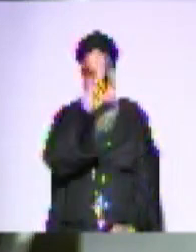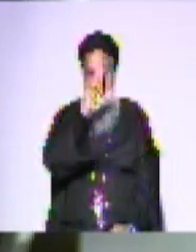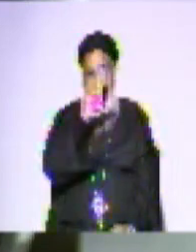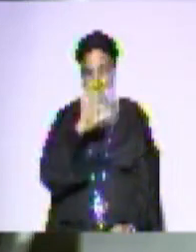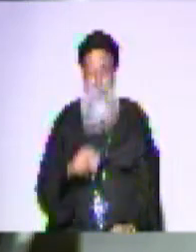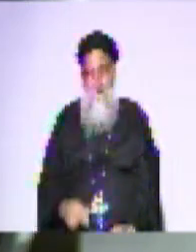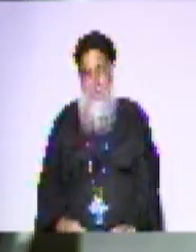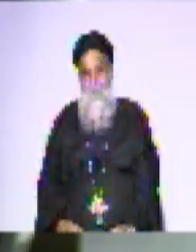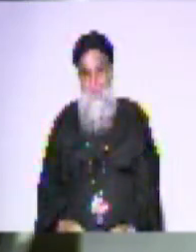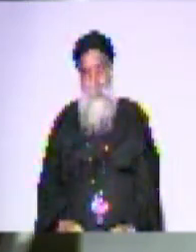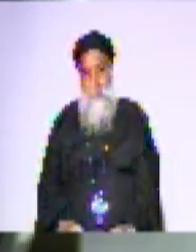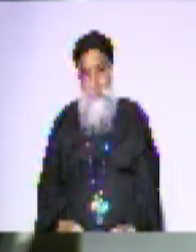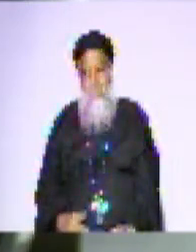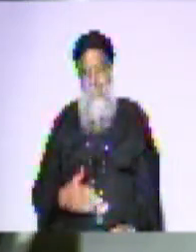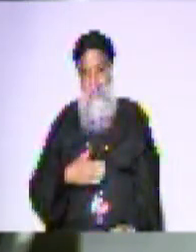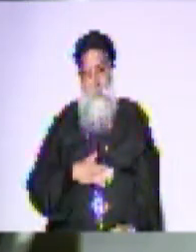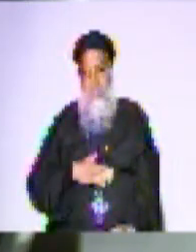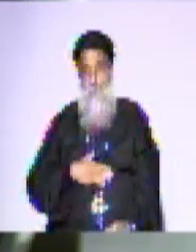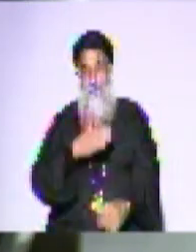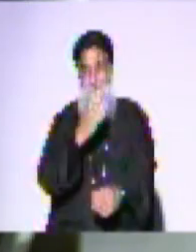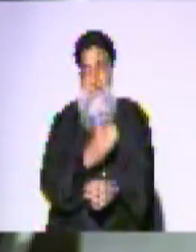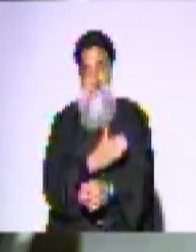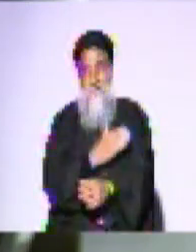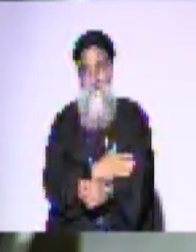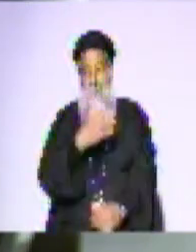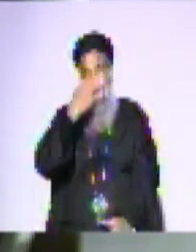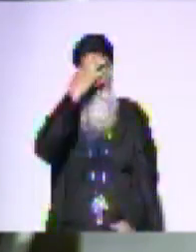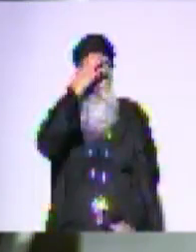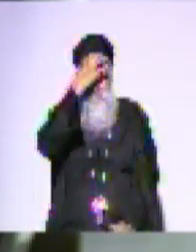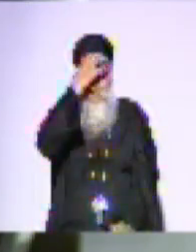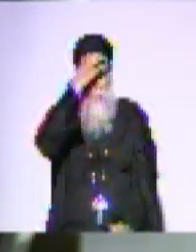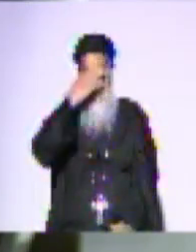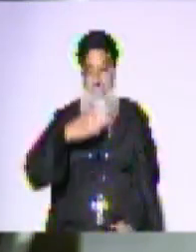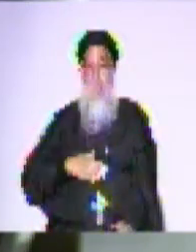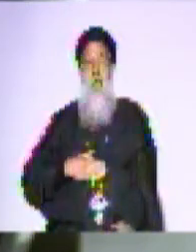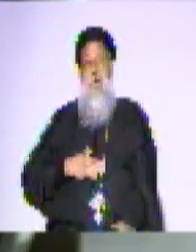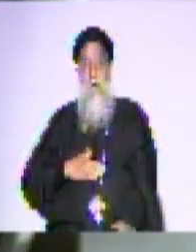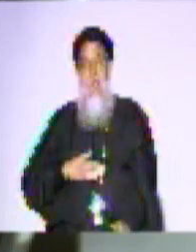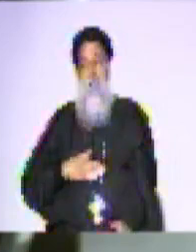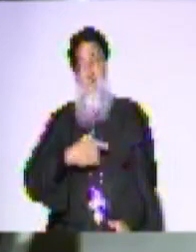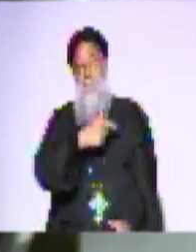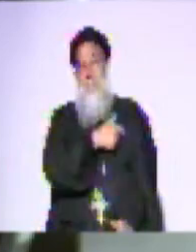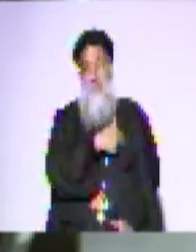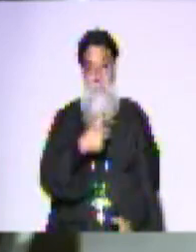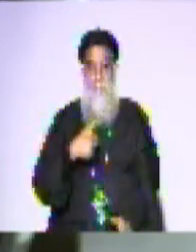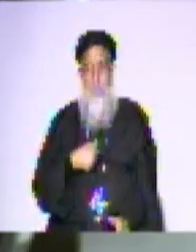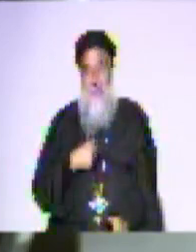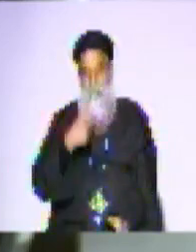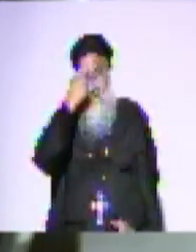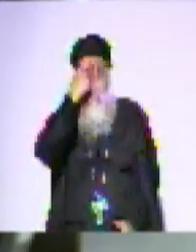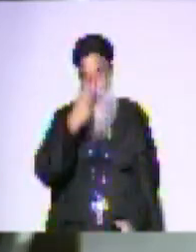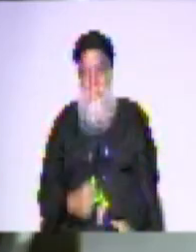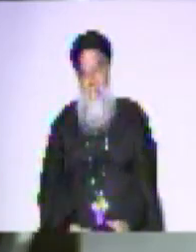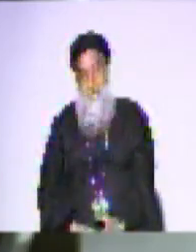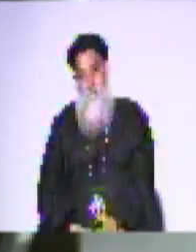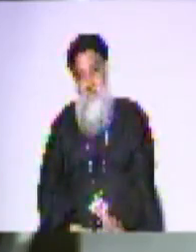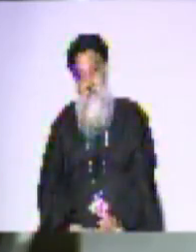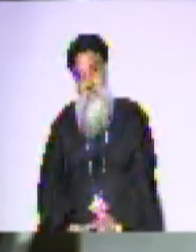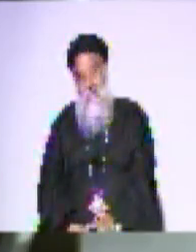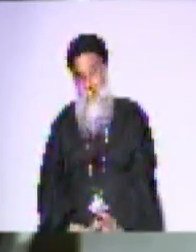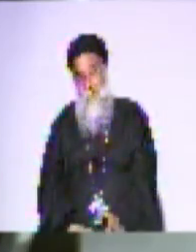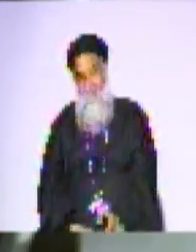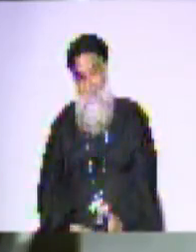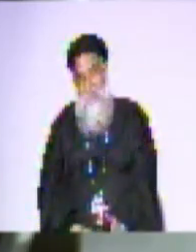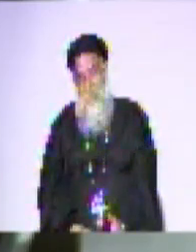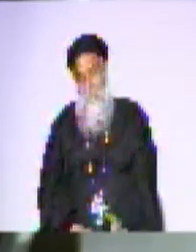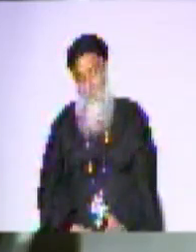ظروفي تعبانة، أنا مريض بقلب وصدر. سلام. ماشي. سلامتك. ألف سلامة.